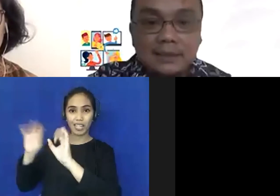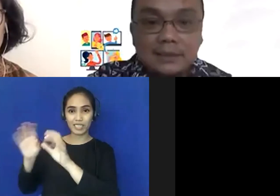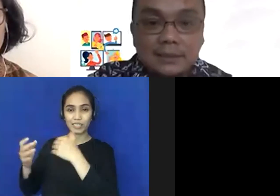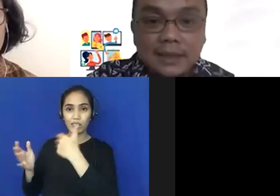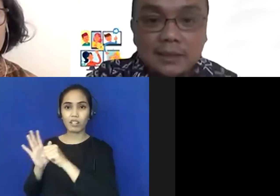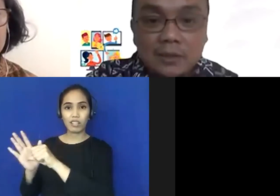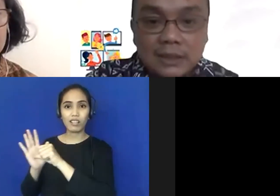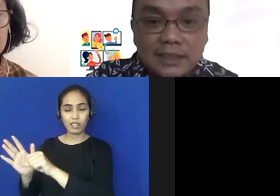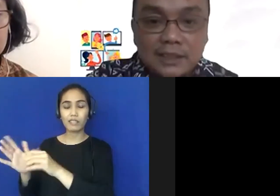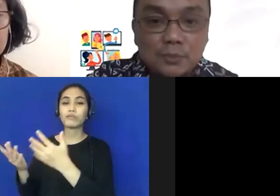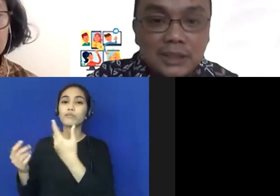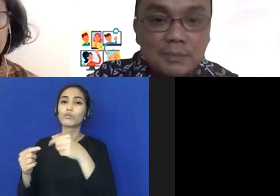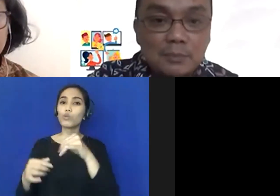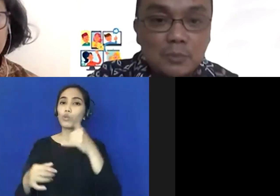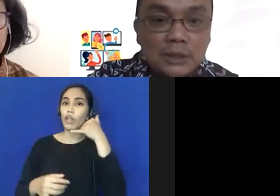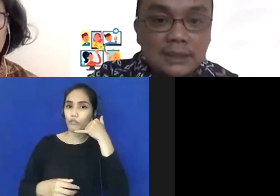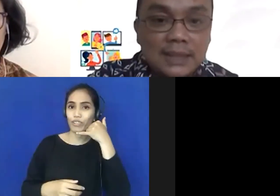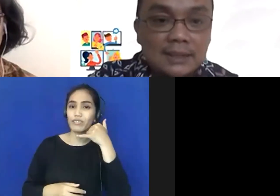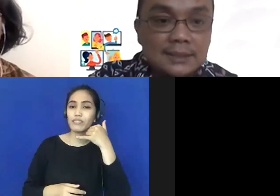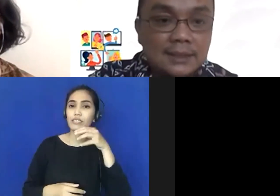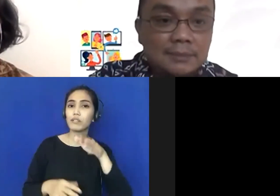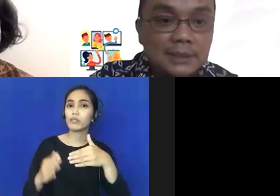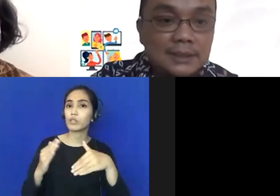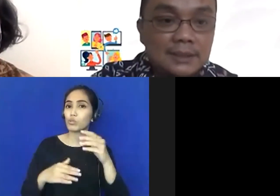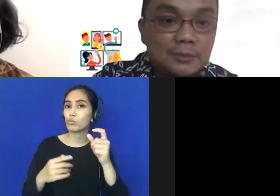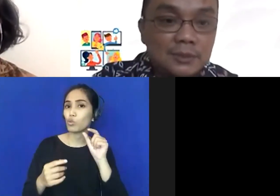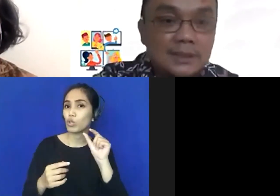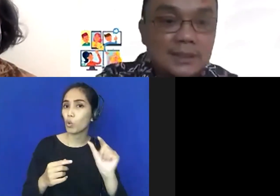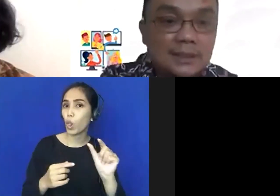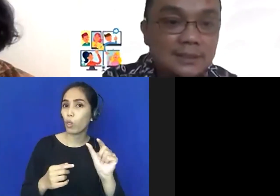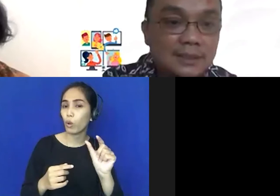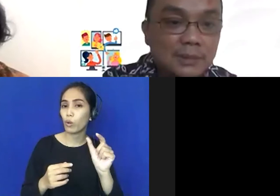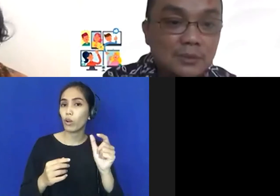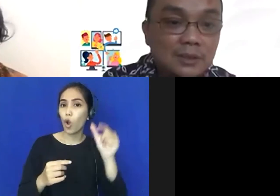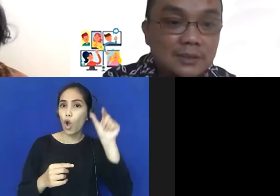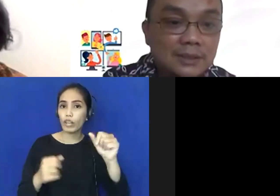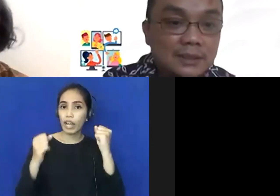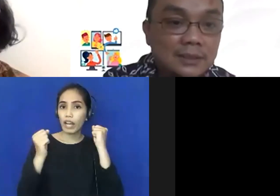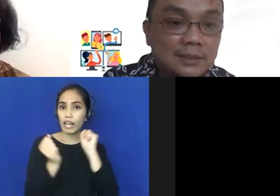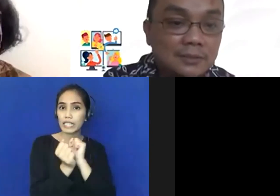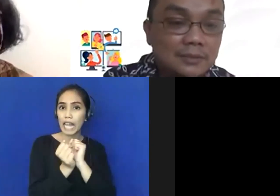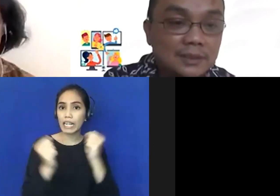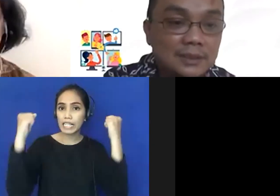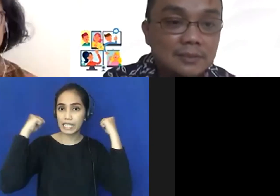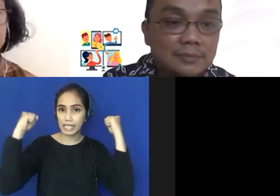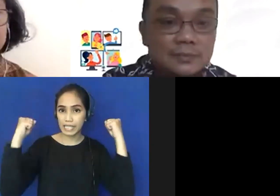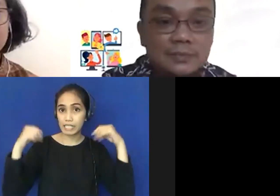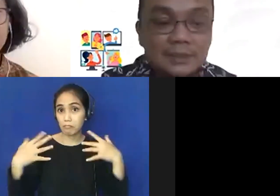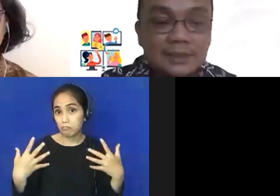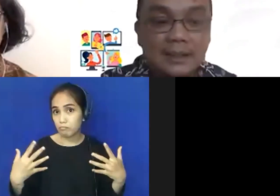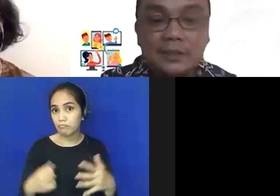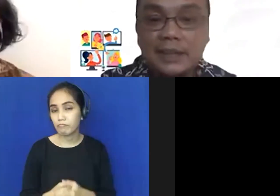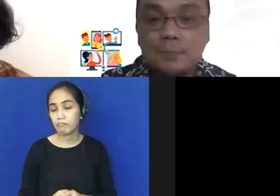layanan yang hotline itu mungkin lebih buat nakes ya, Mbak Jeki, untuk Jakarta dan Bandung. Oh iya.